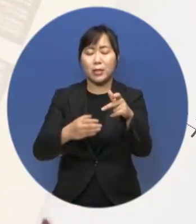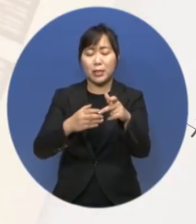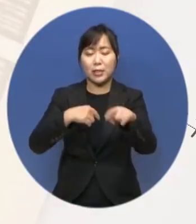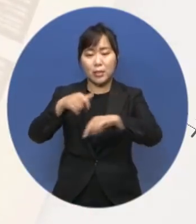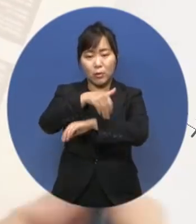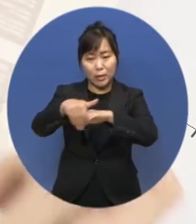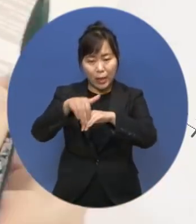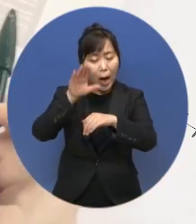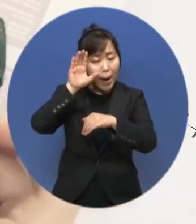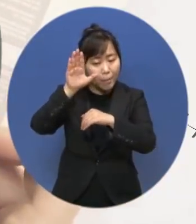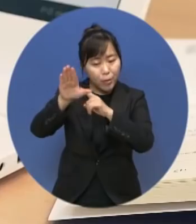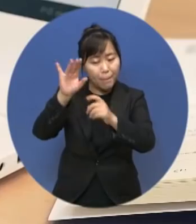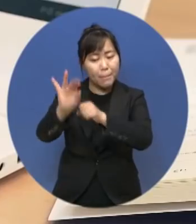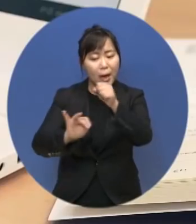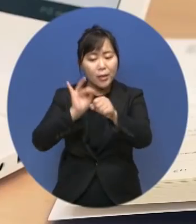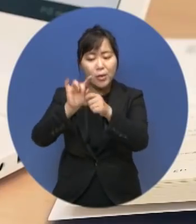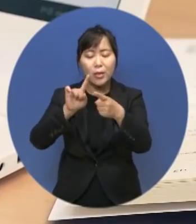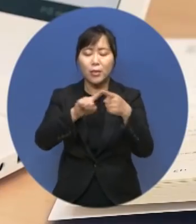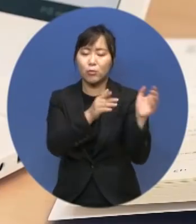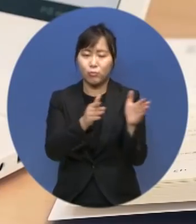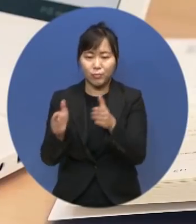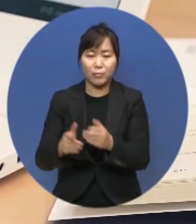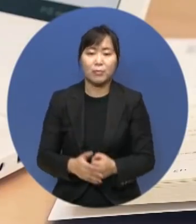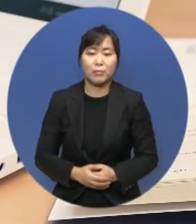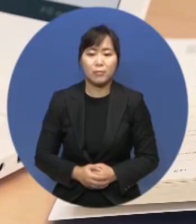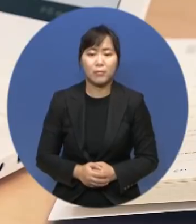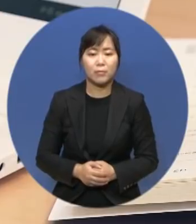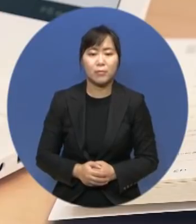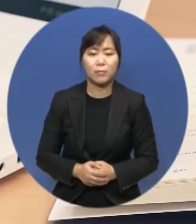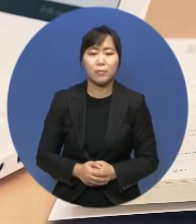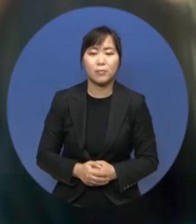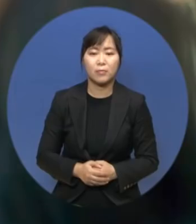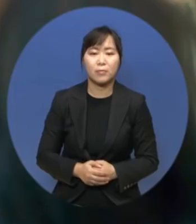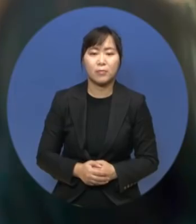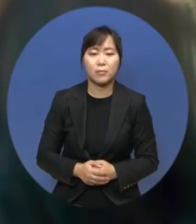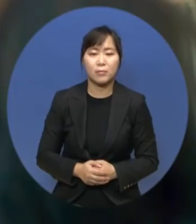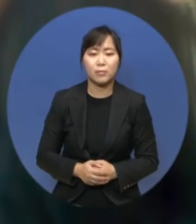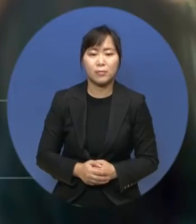정책의 향후 100년을 준비합니다.